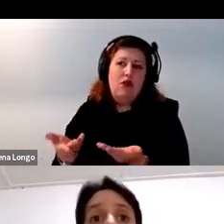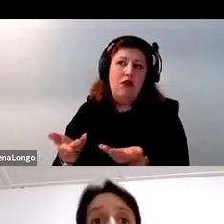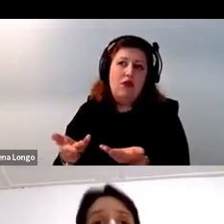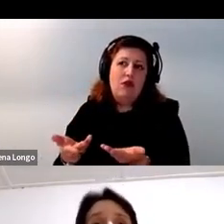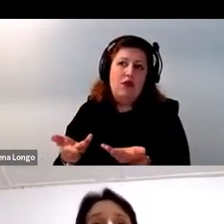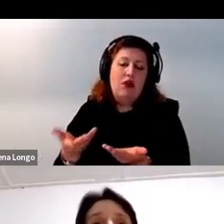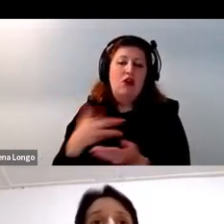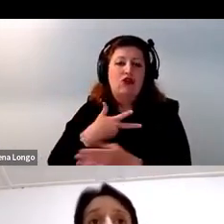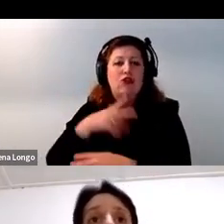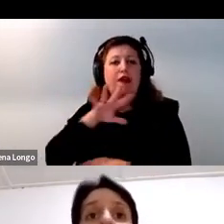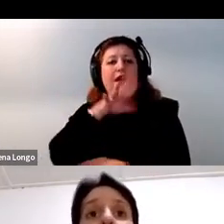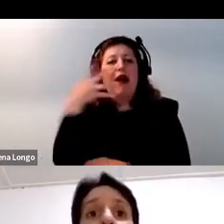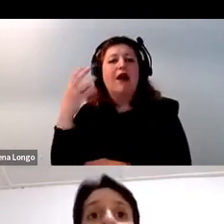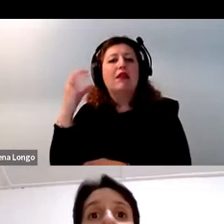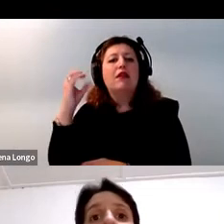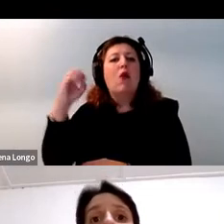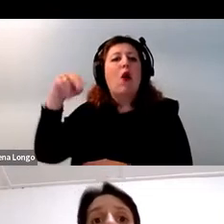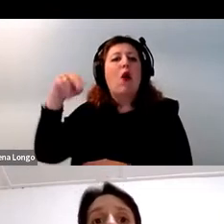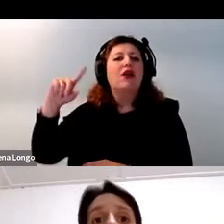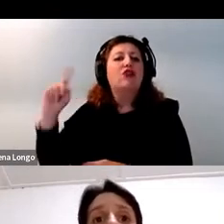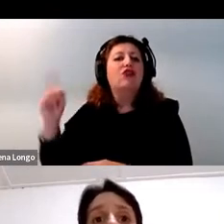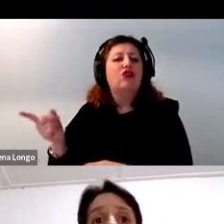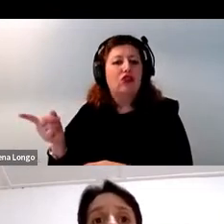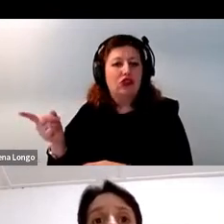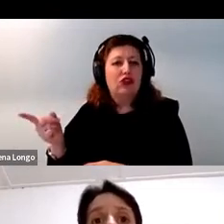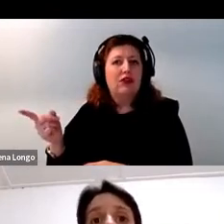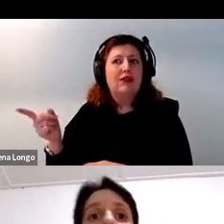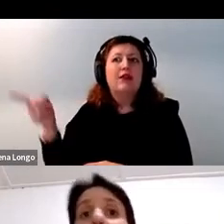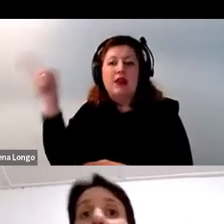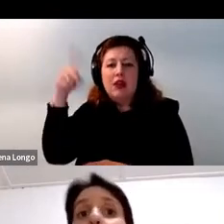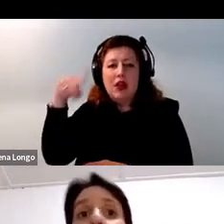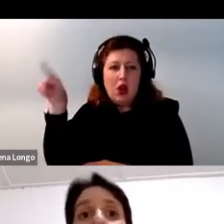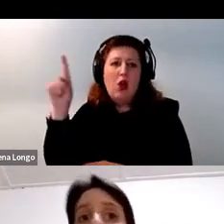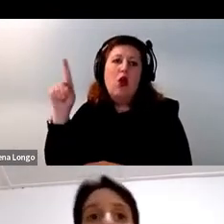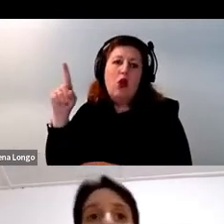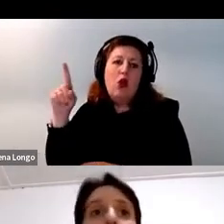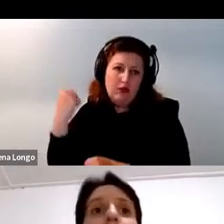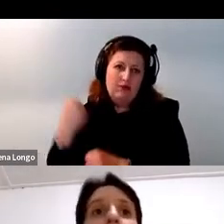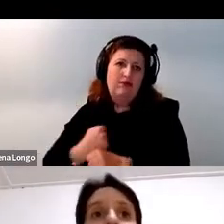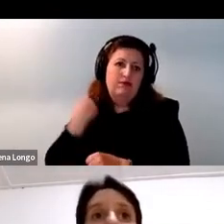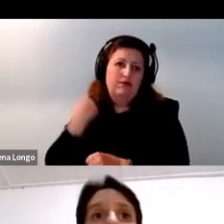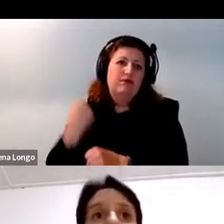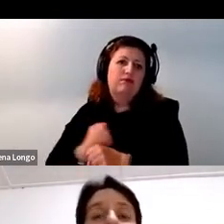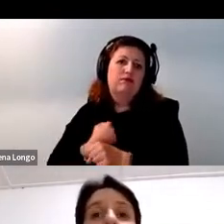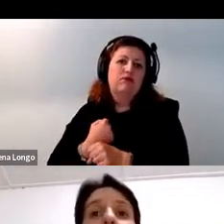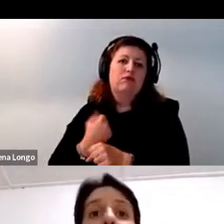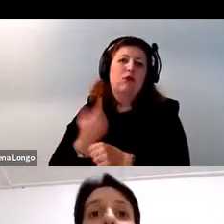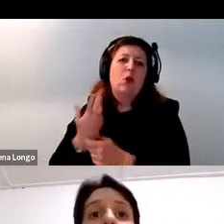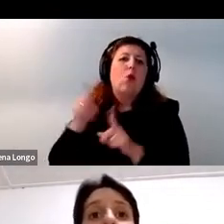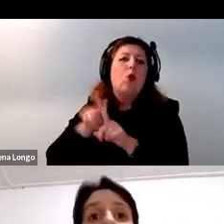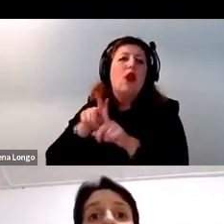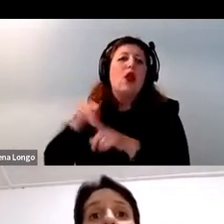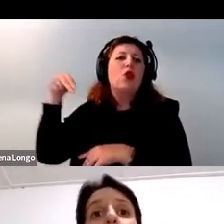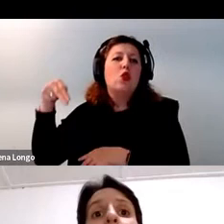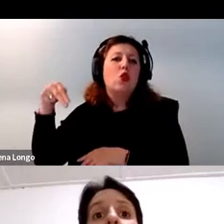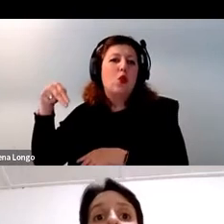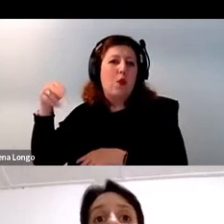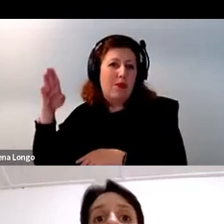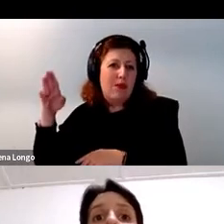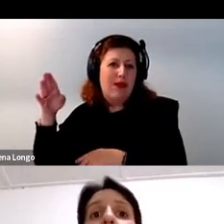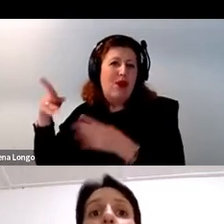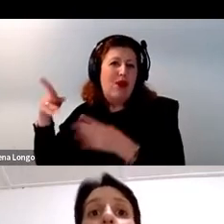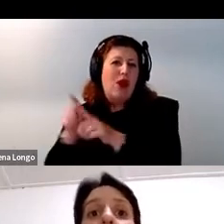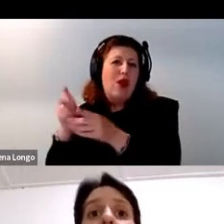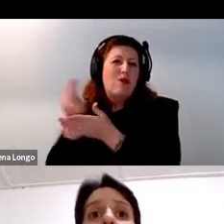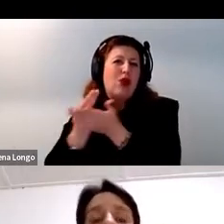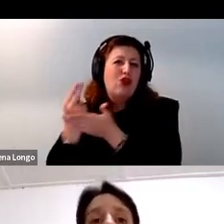ONG sul territorio che magari aprono, come Neon Bali, che è uno dei nostri partner di progetto, dei